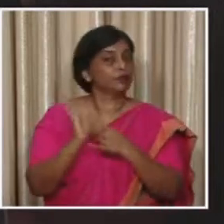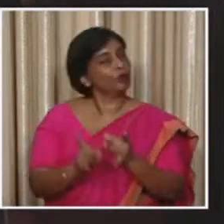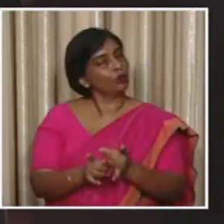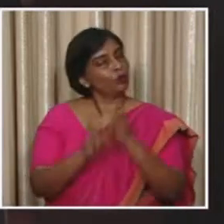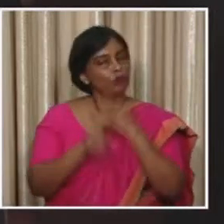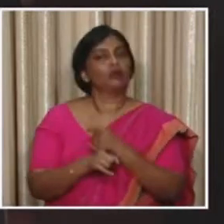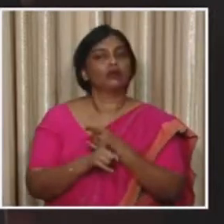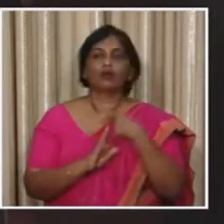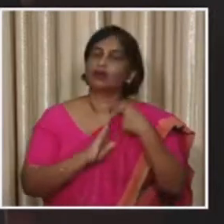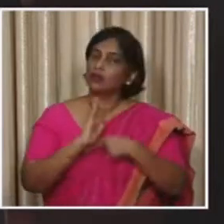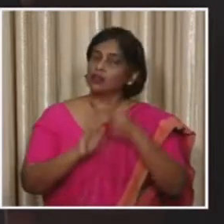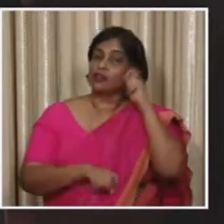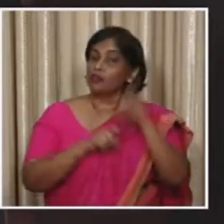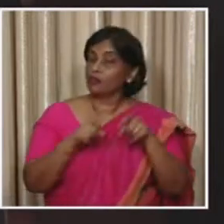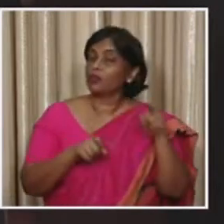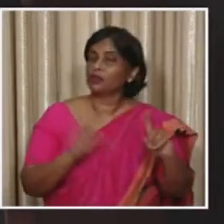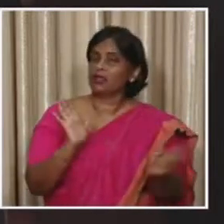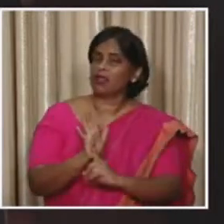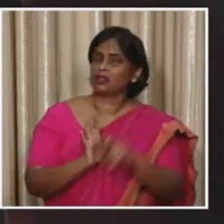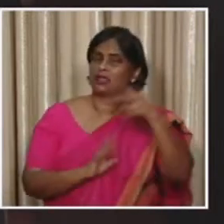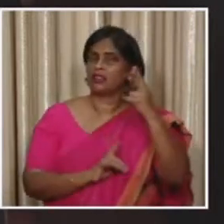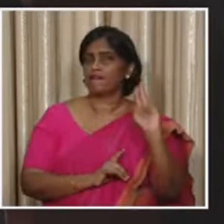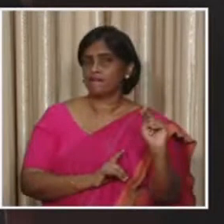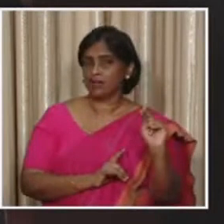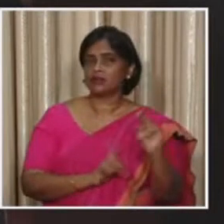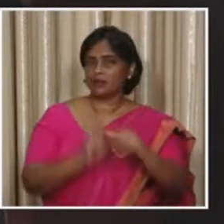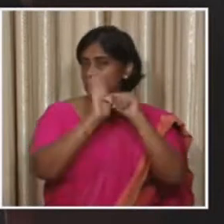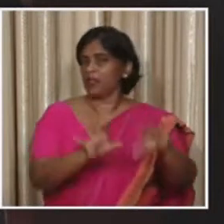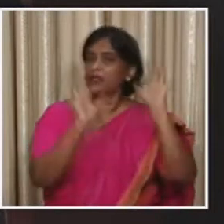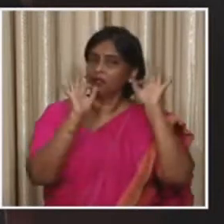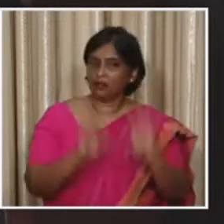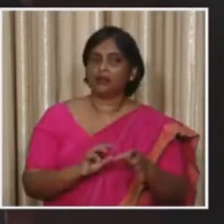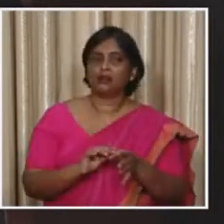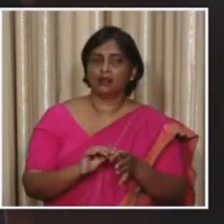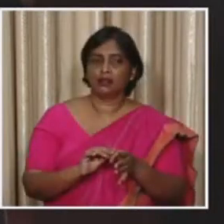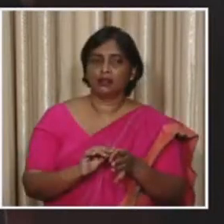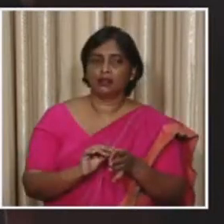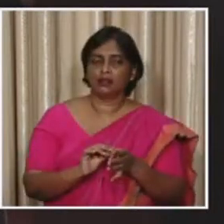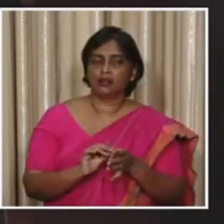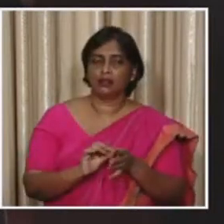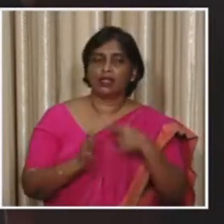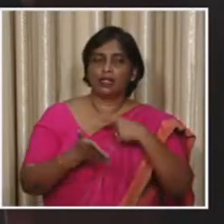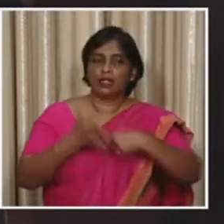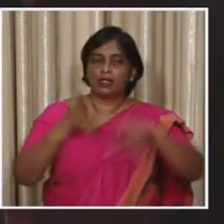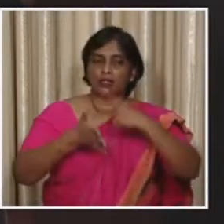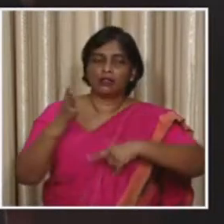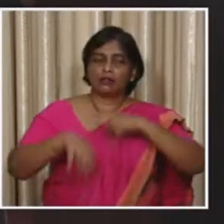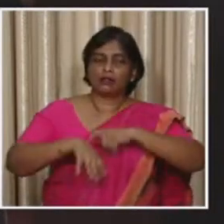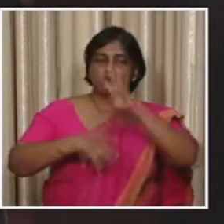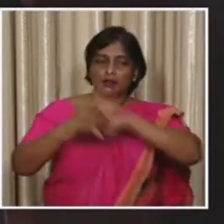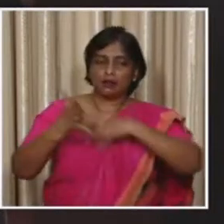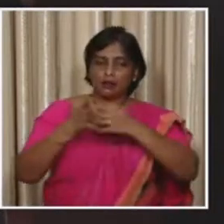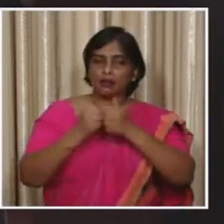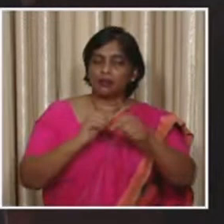අනුව මේ රටේ ජනතාව ලක්ෂ 220ක් බිල්ලට තියන්න එපා. දේශපාලන කාලසටහන අනුව කටයුතු කරන්නට